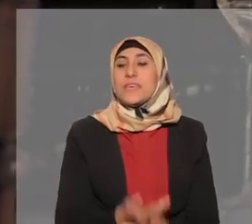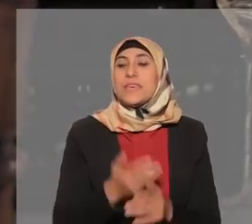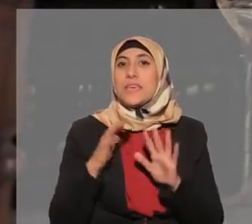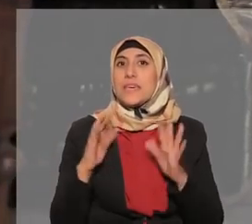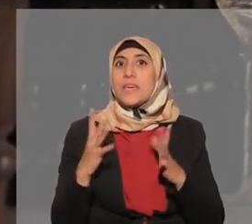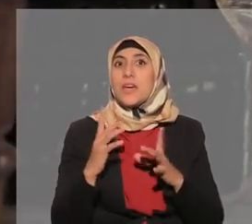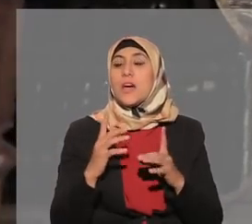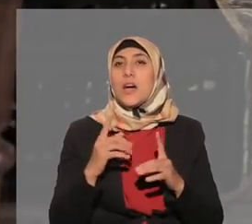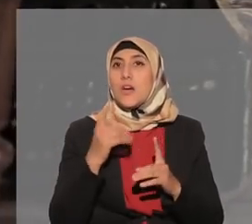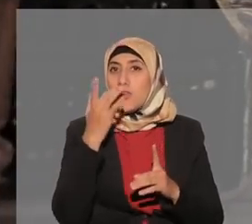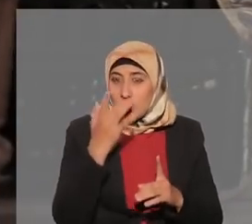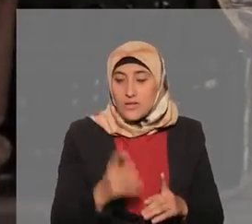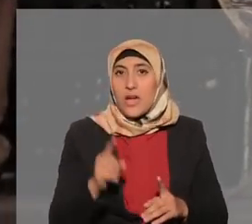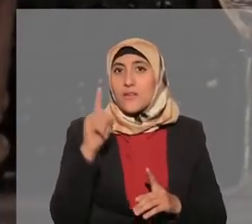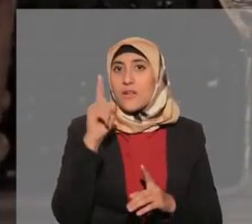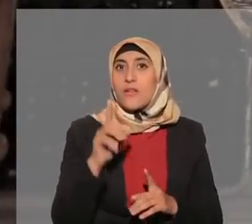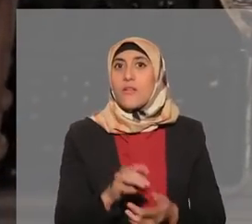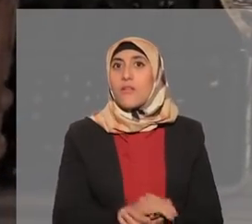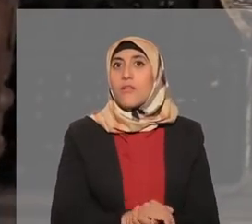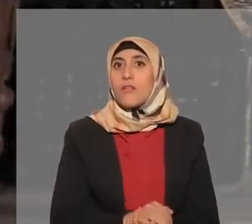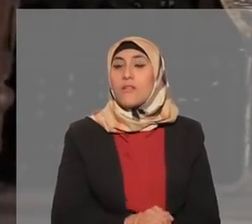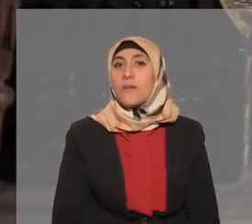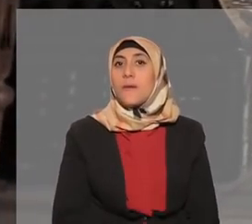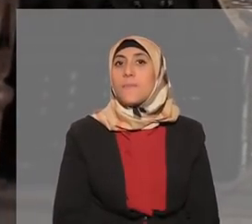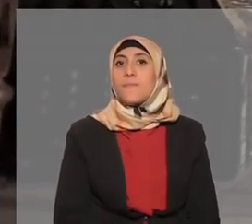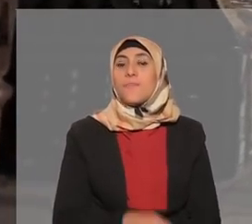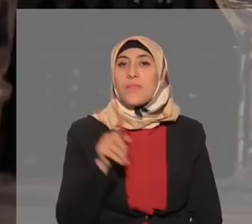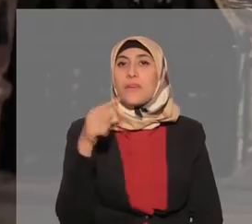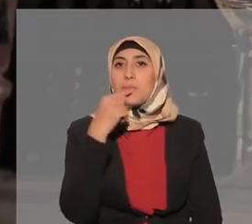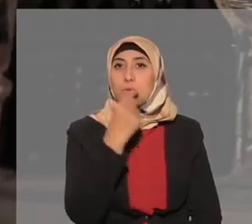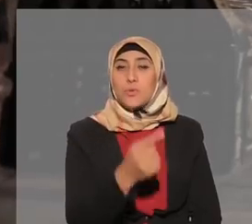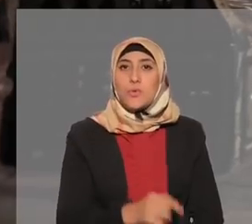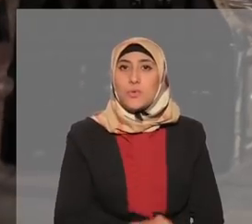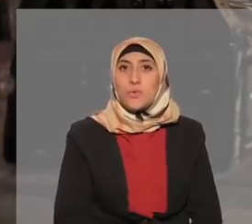هو الرضا عن الله يسألها؟ قالت رابعة،